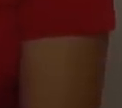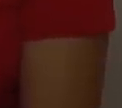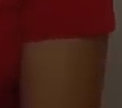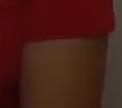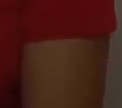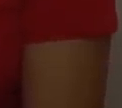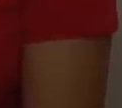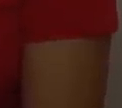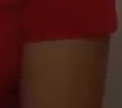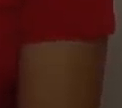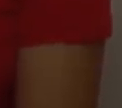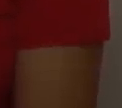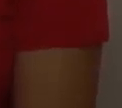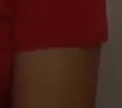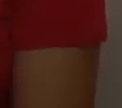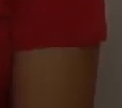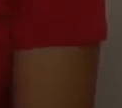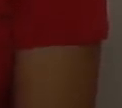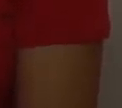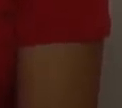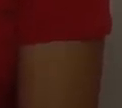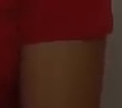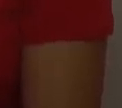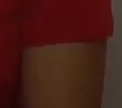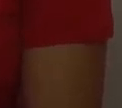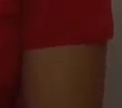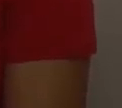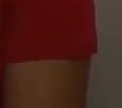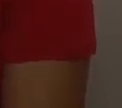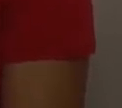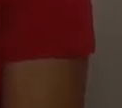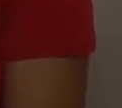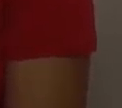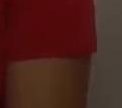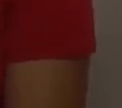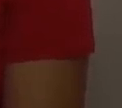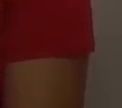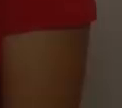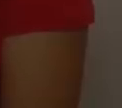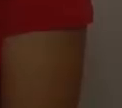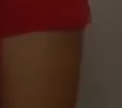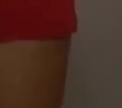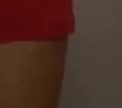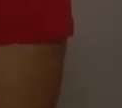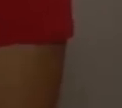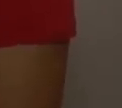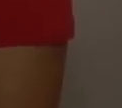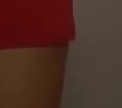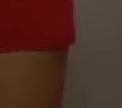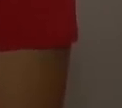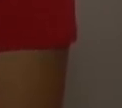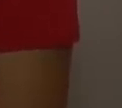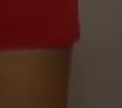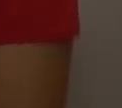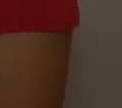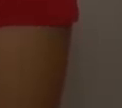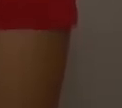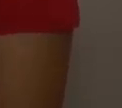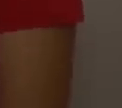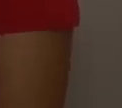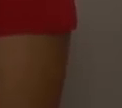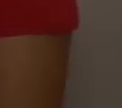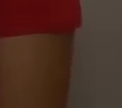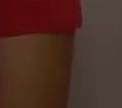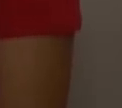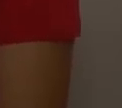talaga magkasunduan kami na hindi na ako magmamalimos sa kanya na manghingi na sustento. Paano mo nahuli na may iba na? Talagang ano na po, ayaw niya na talaga sa akin.